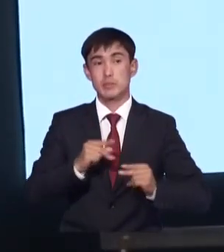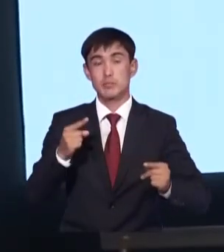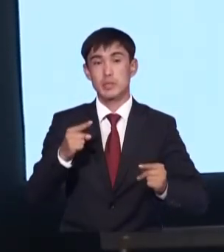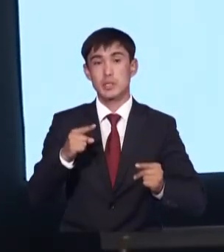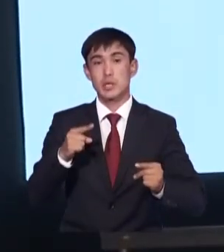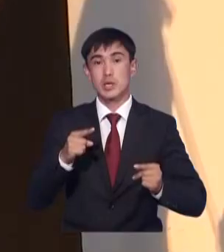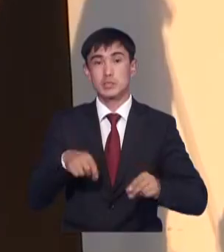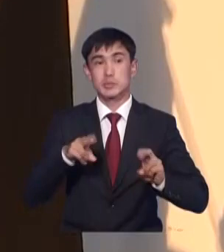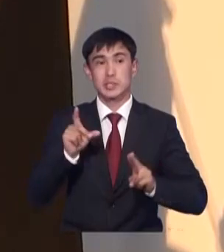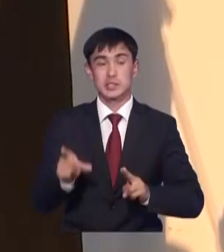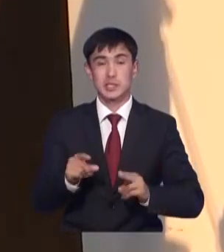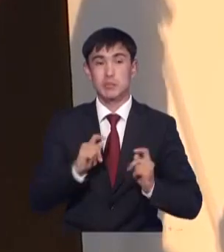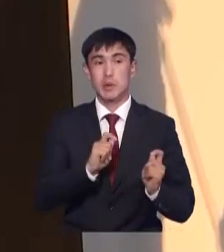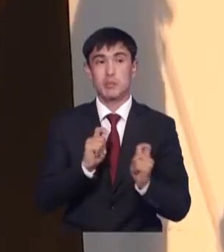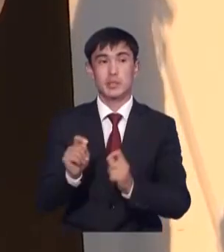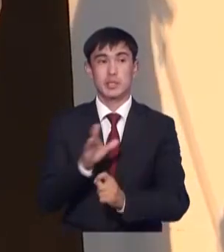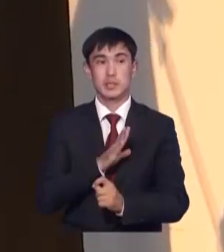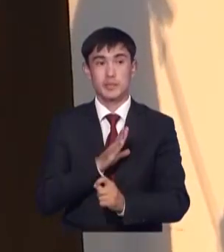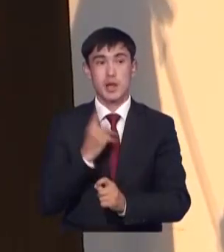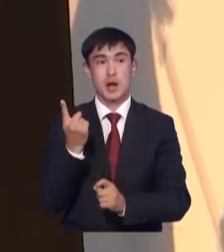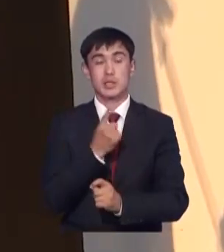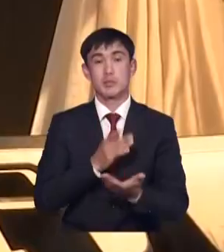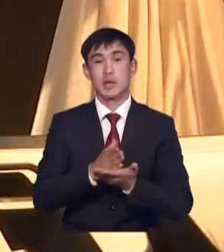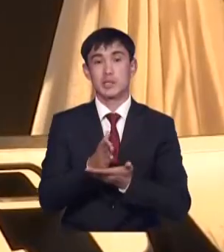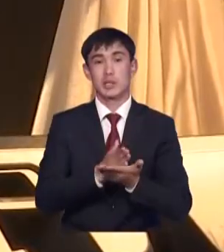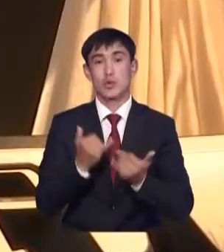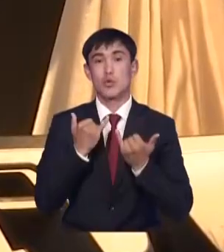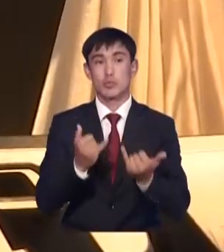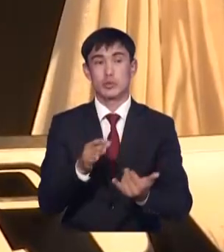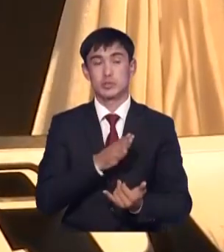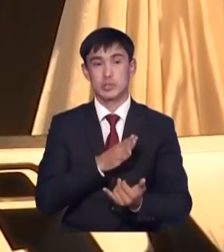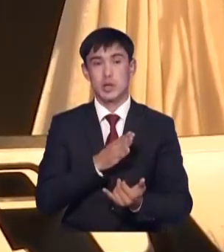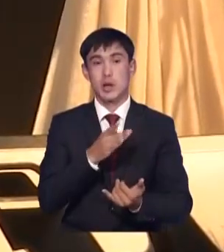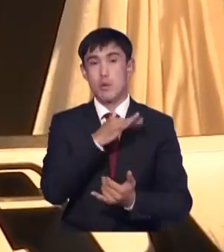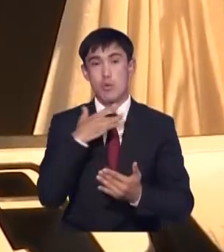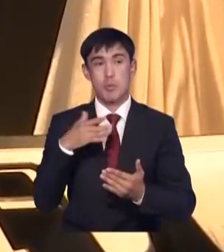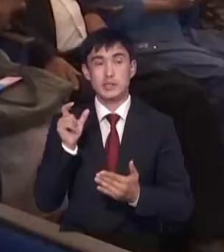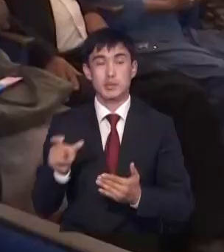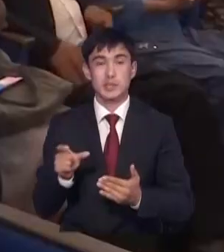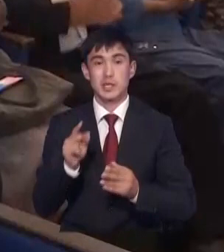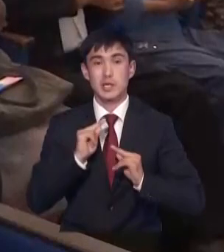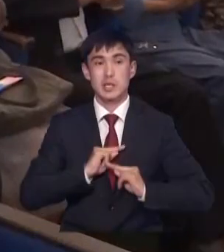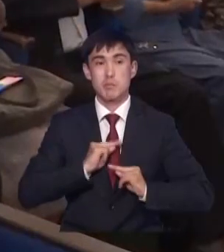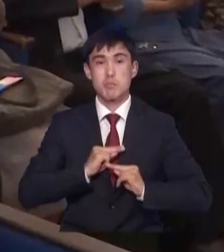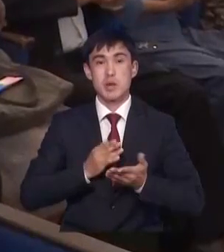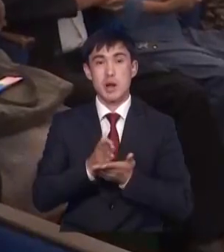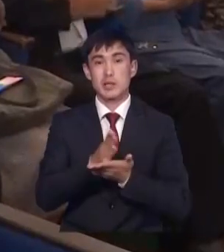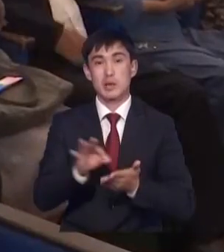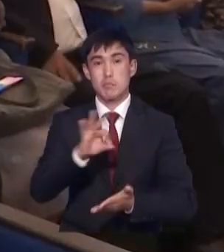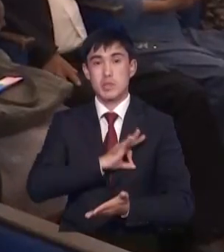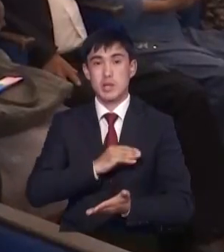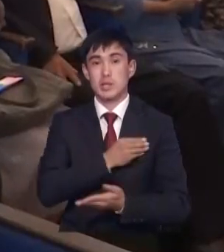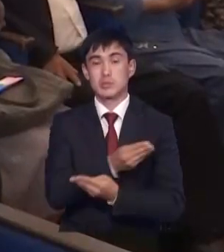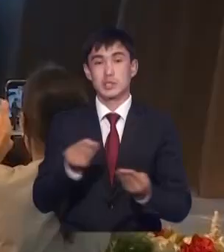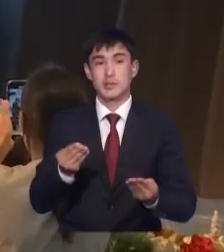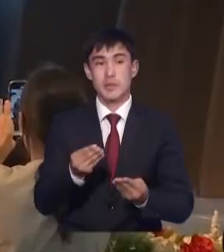түскен сала мамандары марапат төріне шықты. Алдымен ардагерлерге құрмет көрсетілді. Бірнеше азаматқа еңбек ардагері медалі табысталды. Солардың